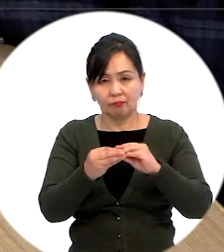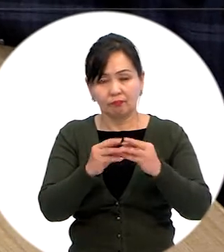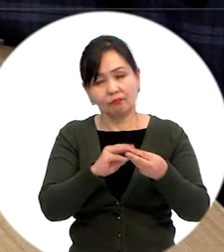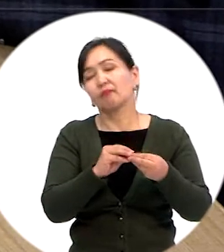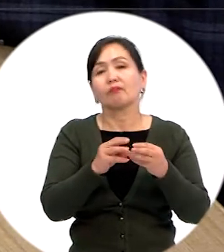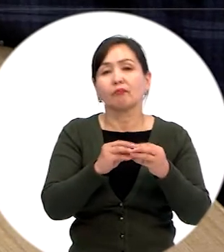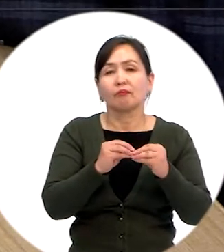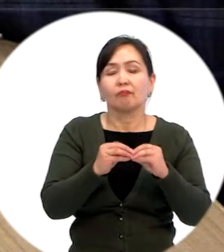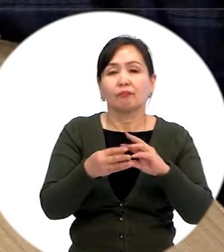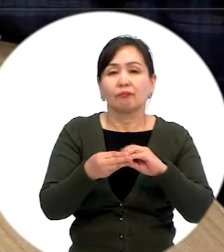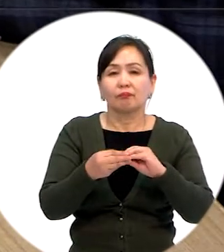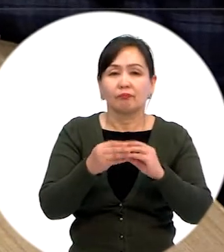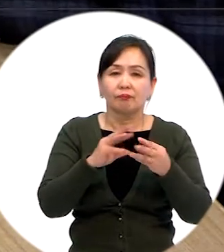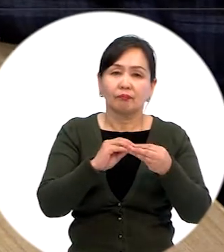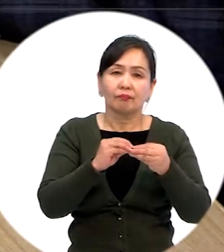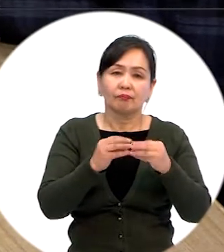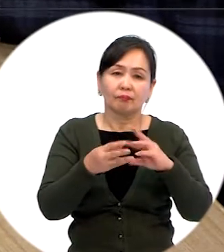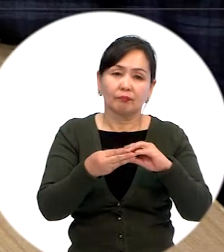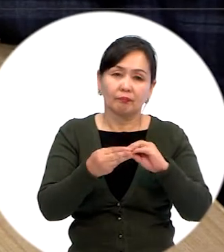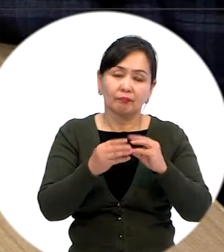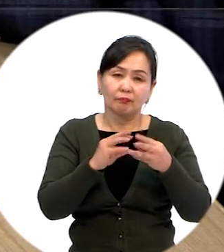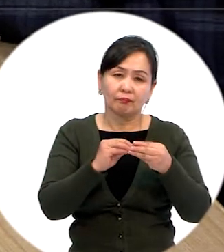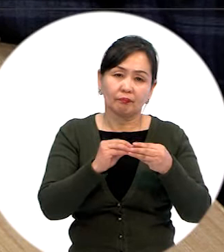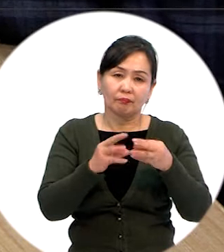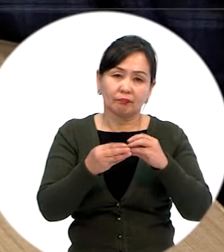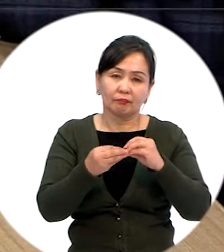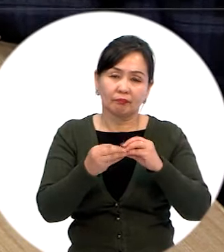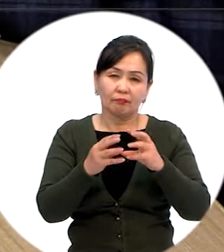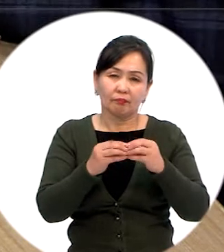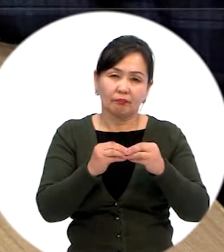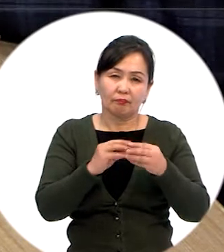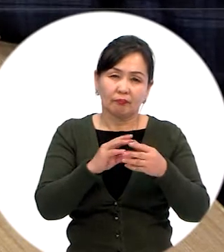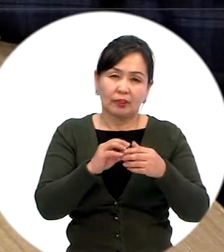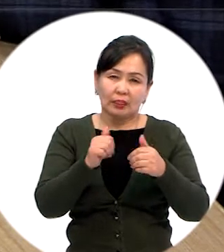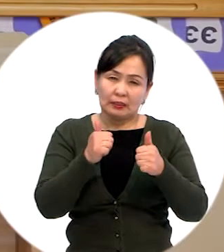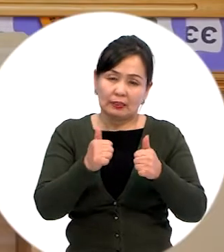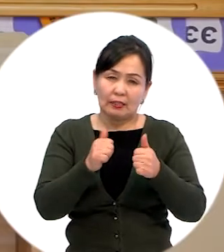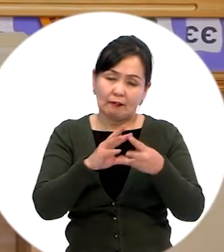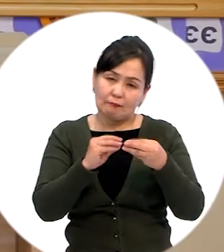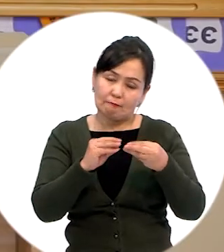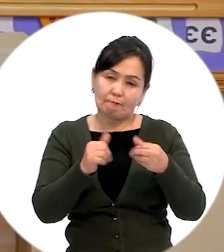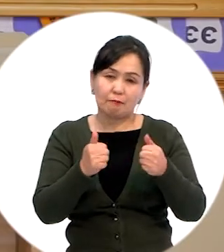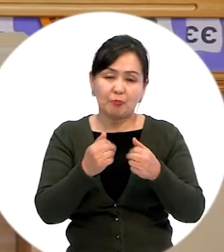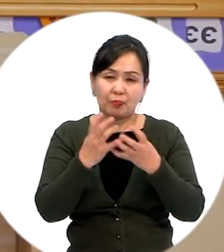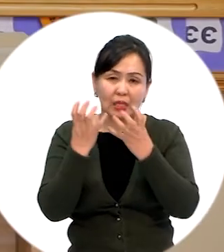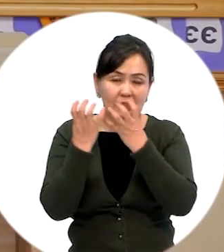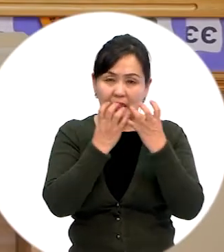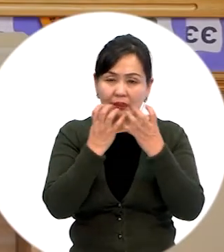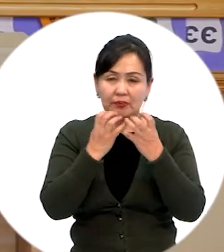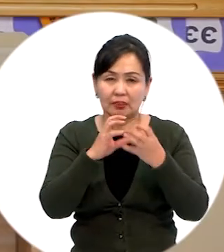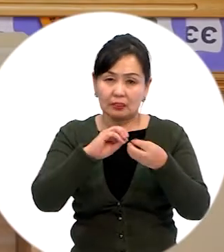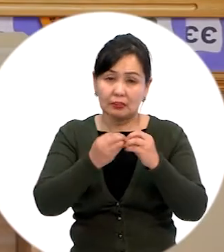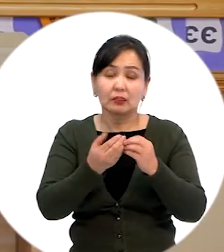Зөөлрүүлэхгүй хийх юм бол баримлын шавар маань арзаагаад их онцгүй болдог байгаа. За тарвсаа хийхдээ яах вэ